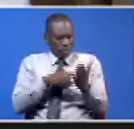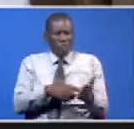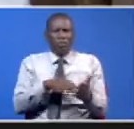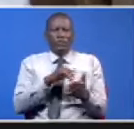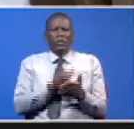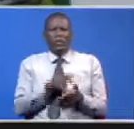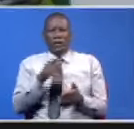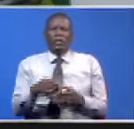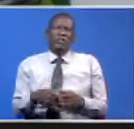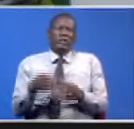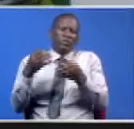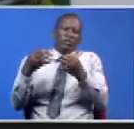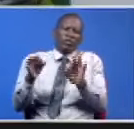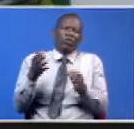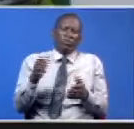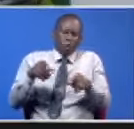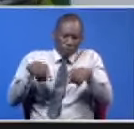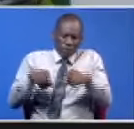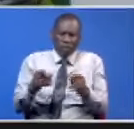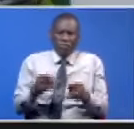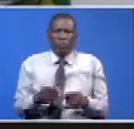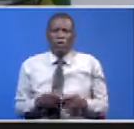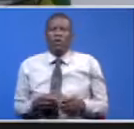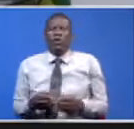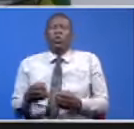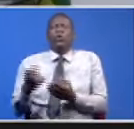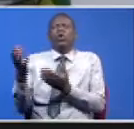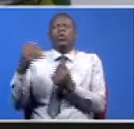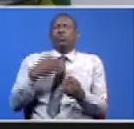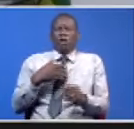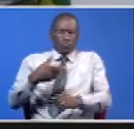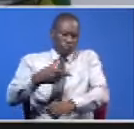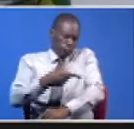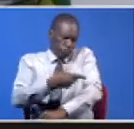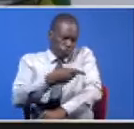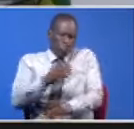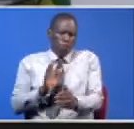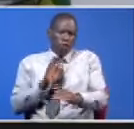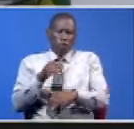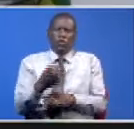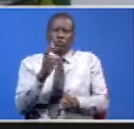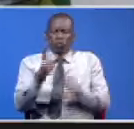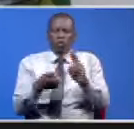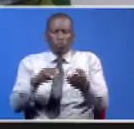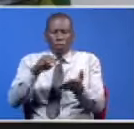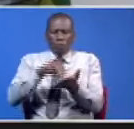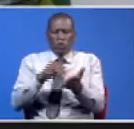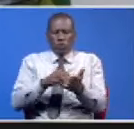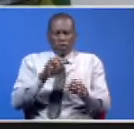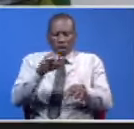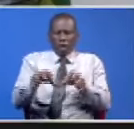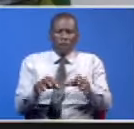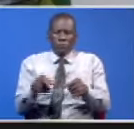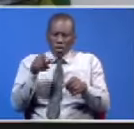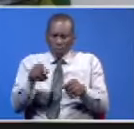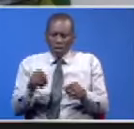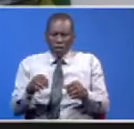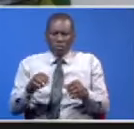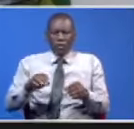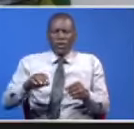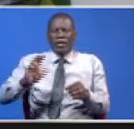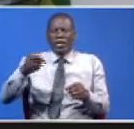is voluntary. Tunatumai kuwa na chanjo ya mifugo zaidi ya milioni 22 kote katika kaunti